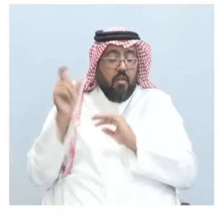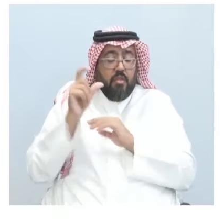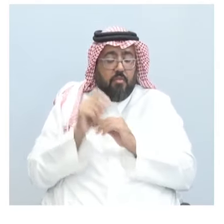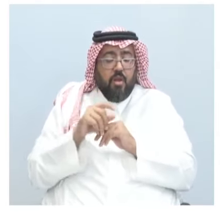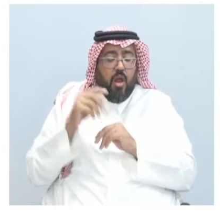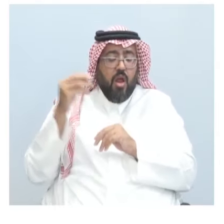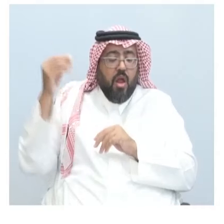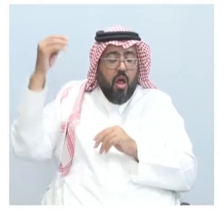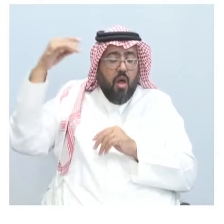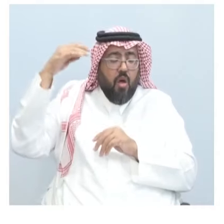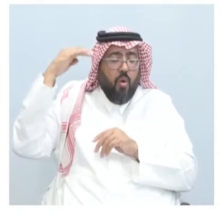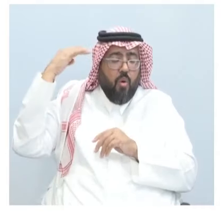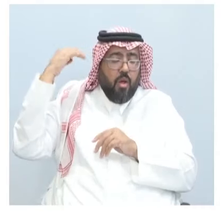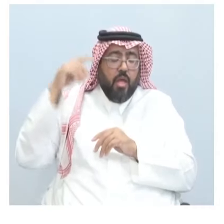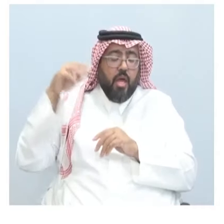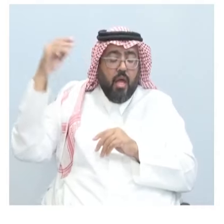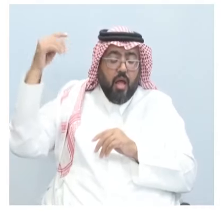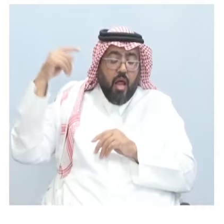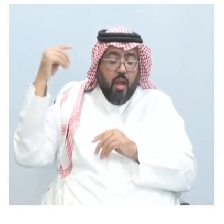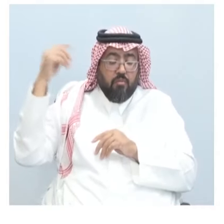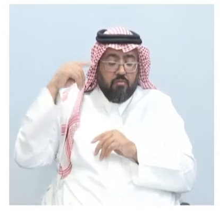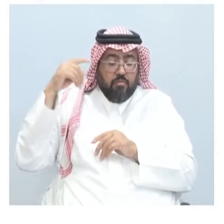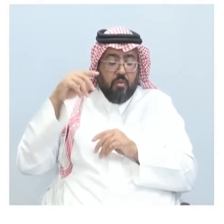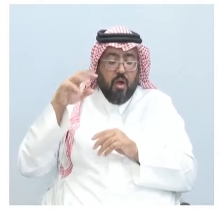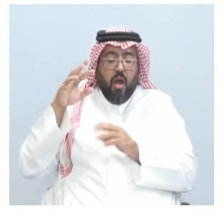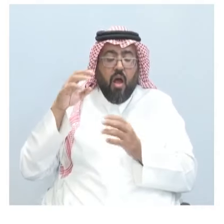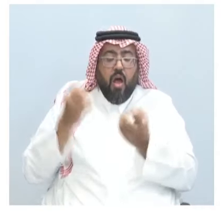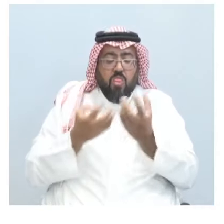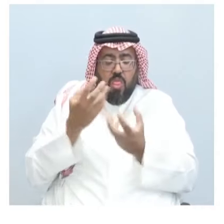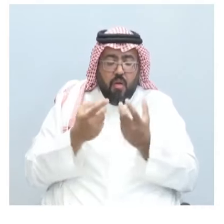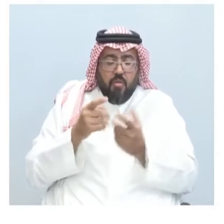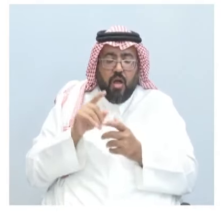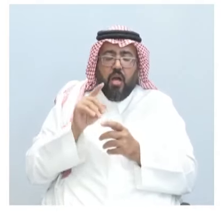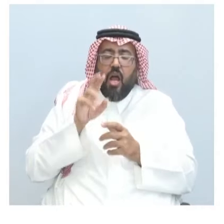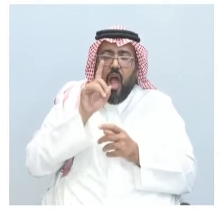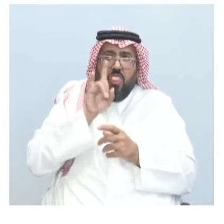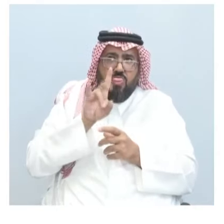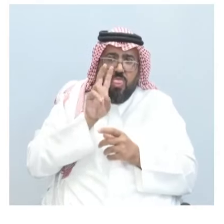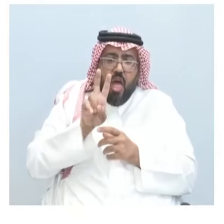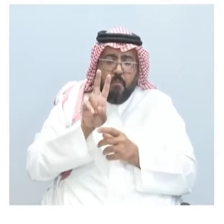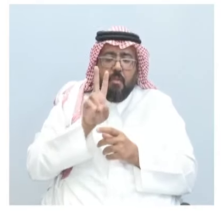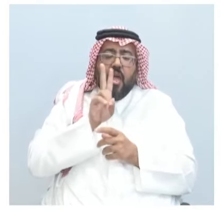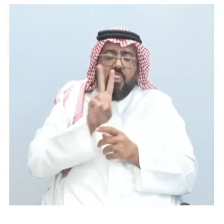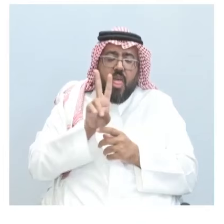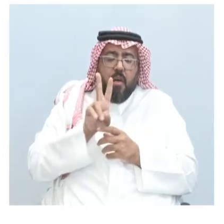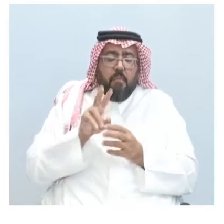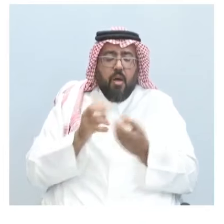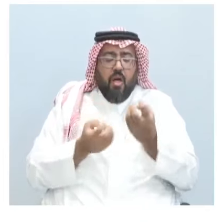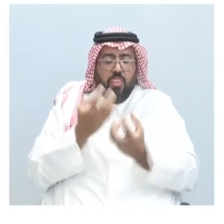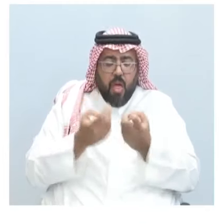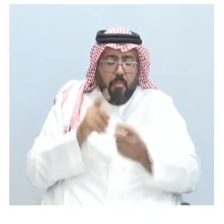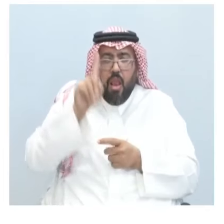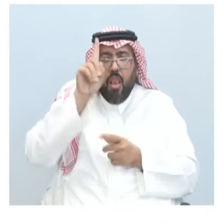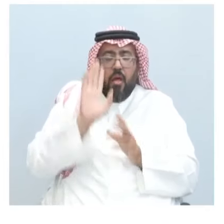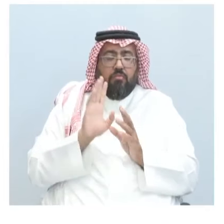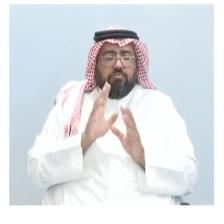تعالى ان العذاب على من كذب اي كذب بايات الله وتولى